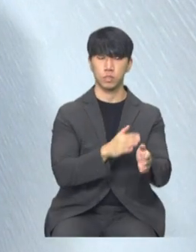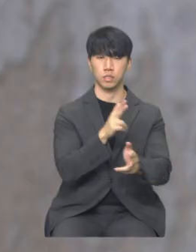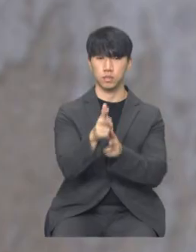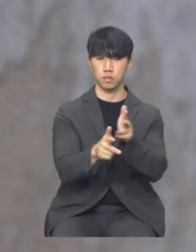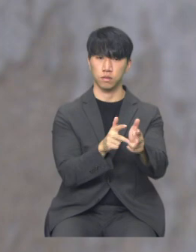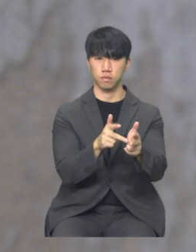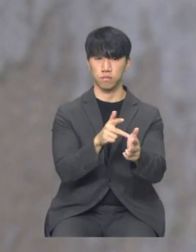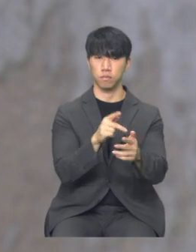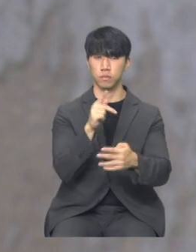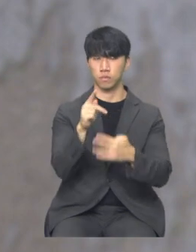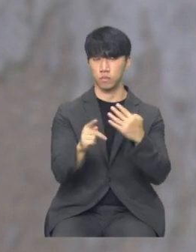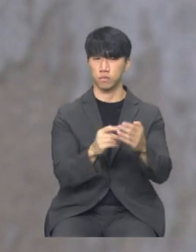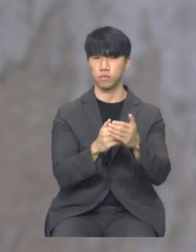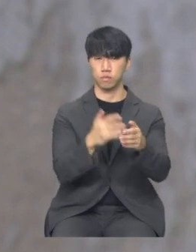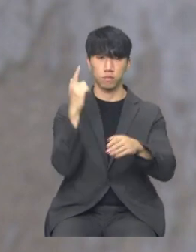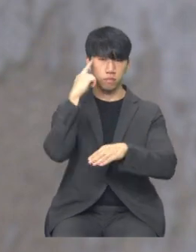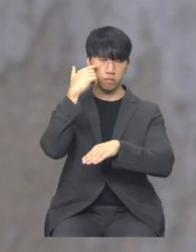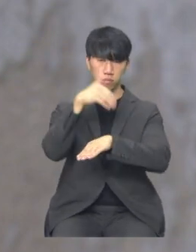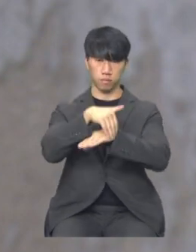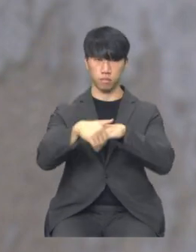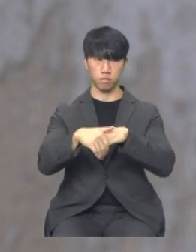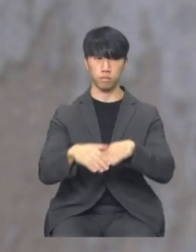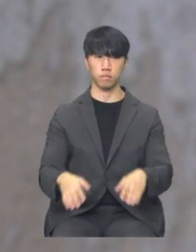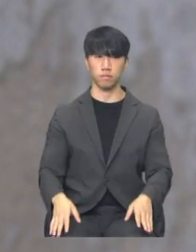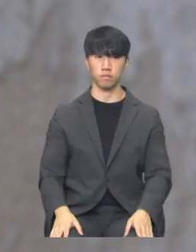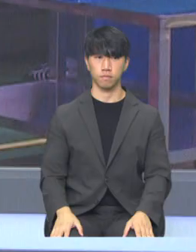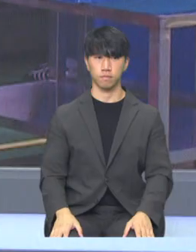예정입니다. BTV 뉴스 이정윤입니다.